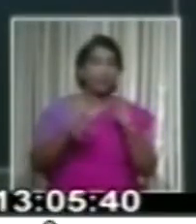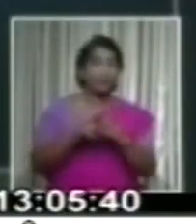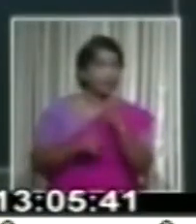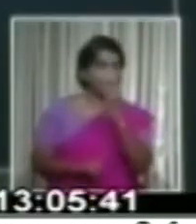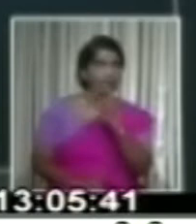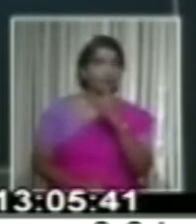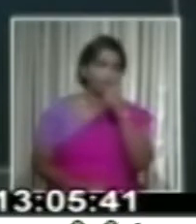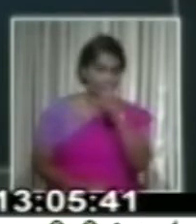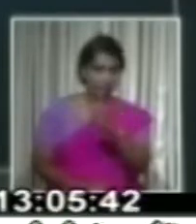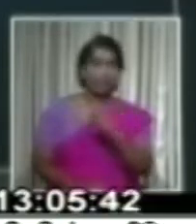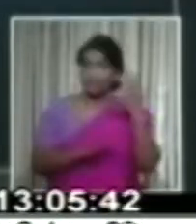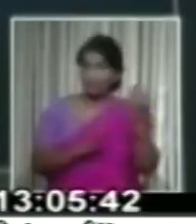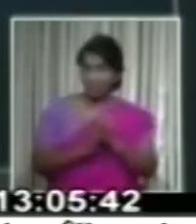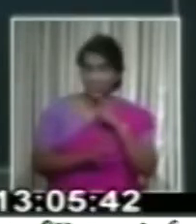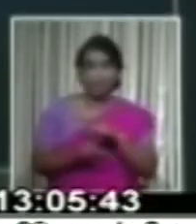இலக்கம்